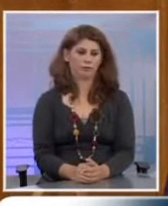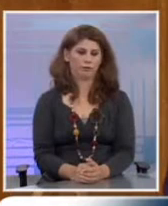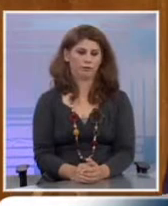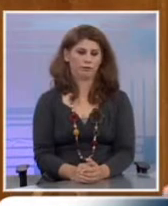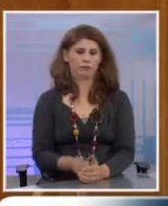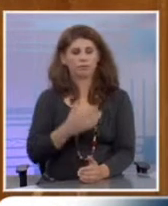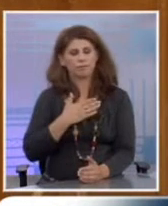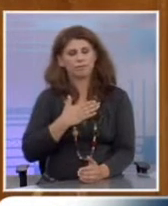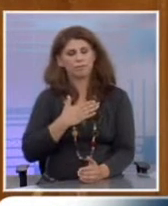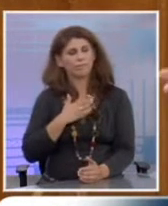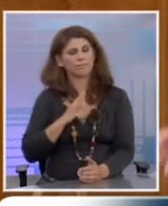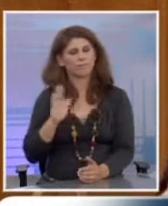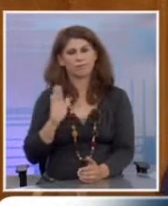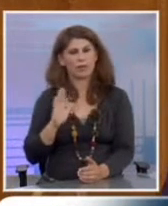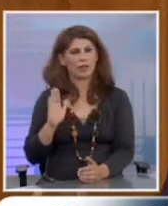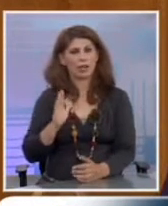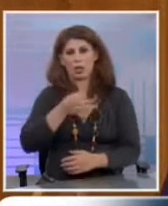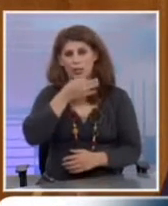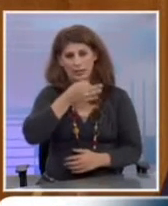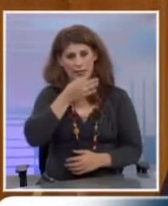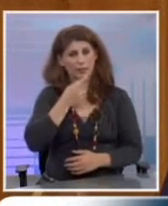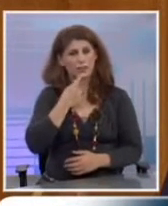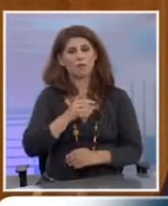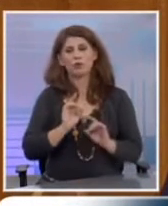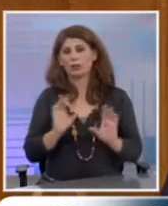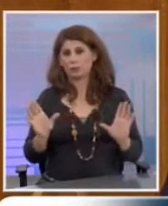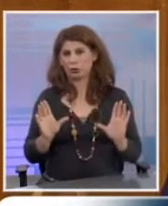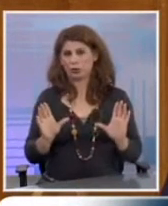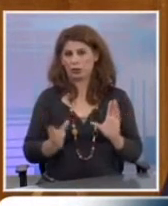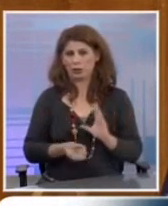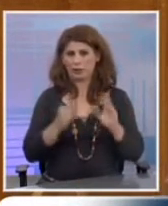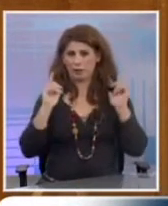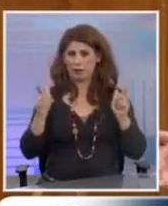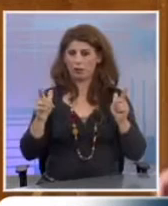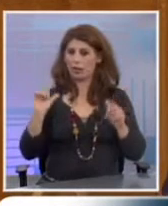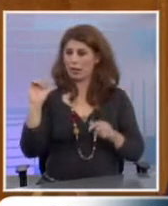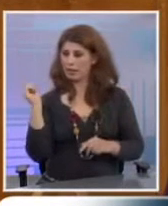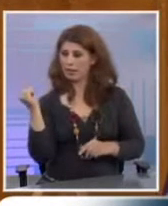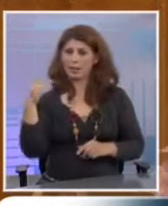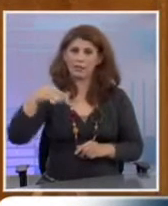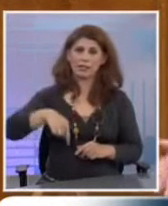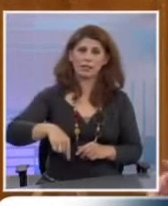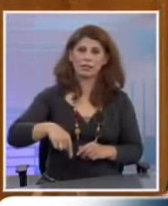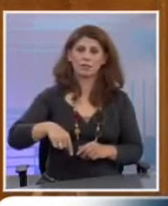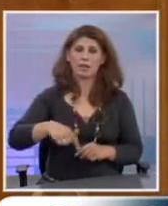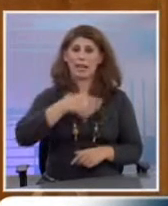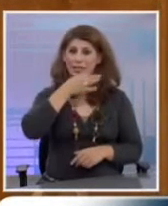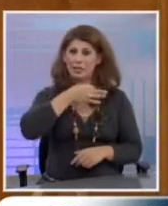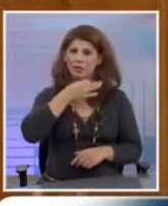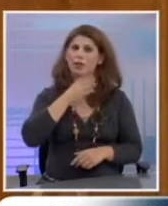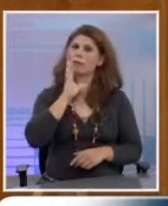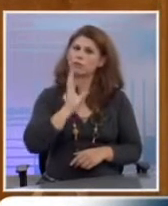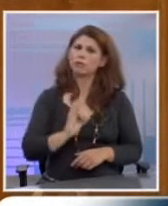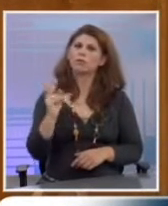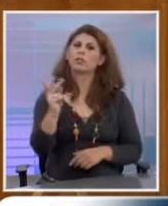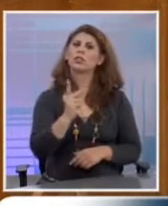πω τίποτα για τον εισηγητή της Νέας Δημοκρατίας, ο οποίος και χτες και σήμερα είχε ένα πραγματικά